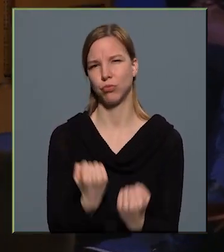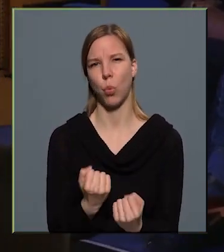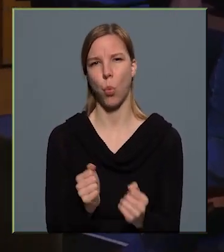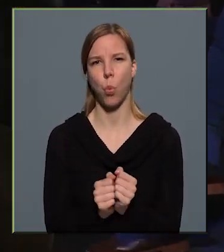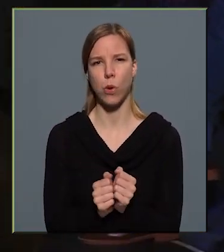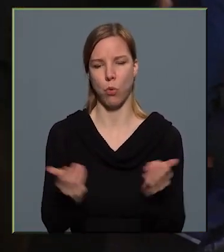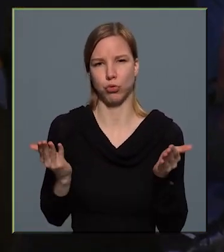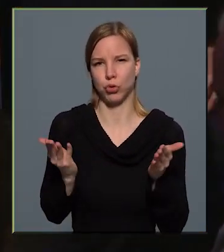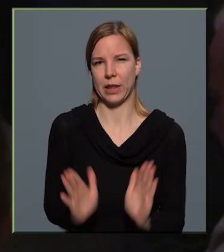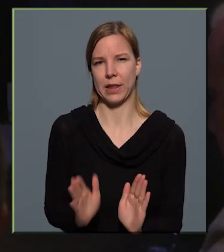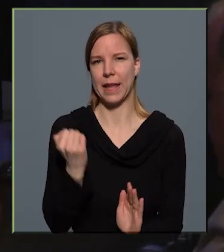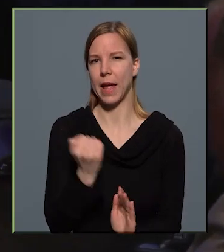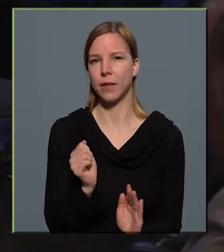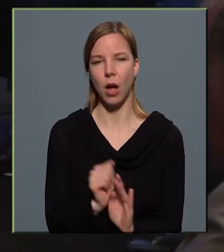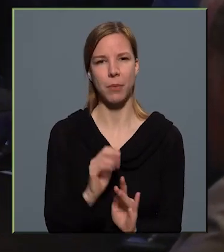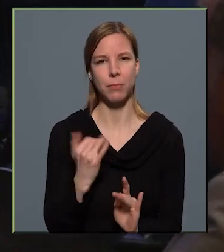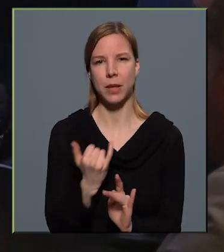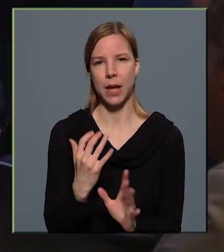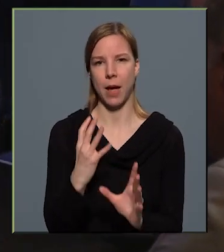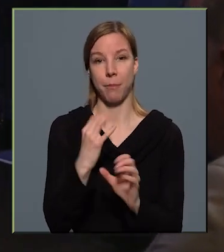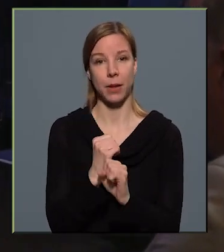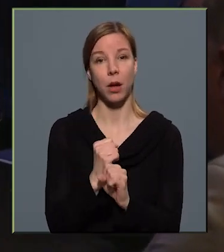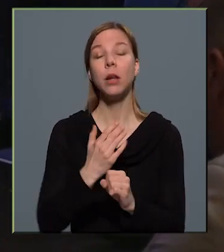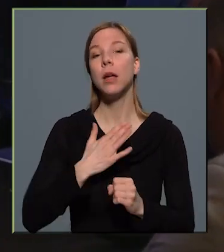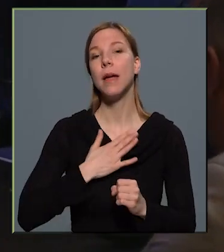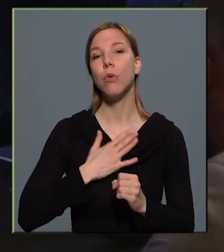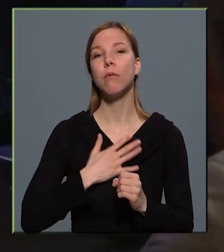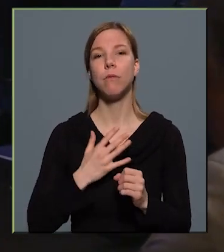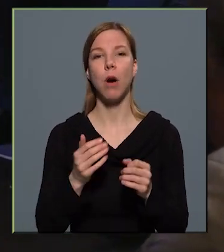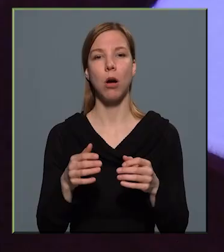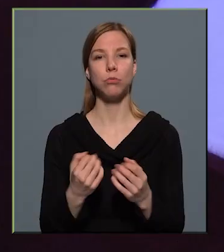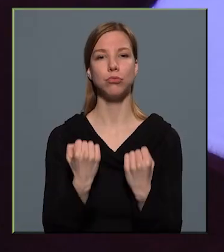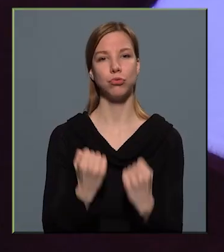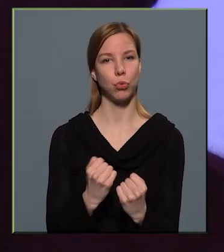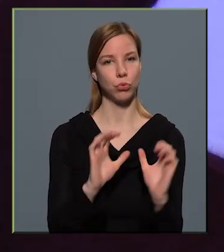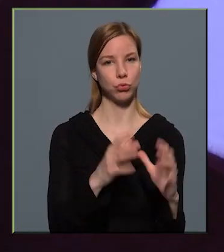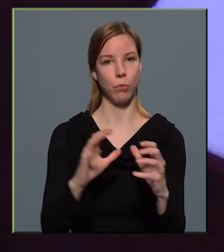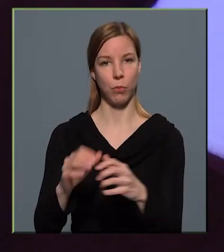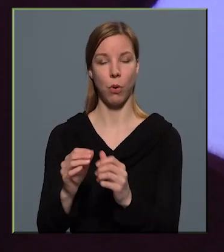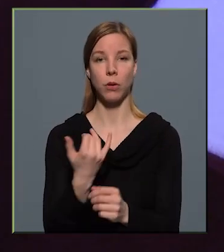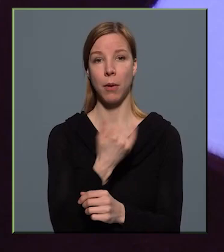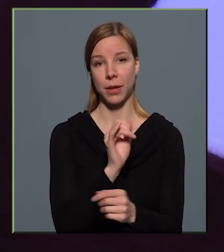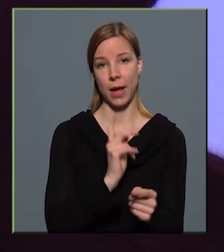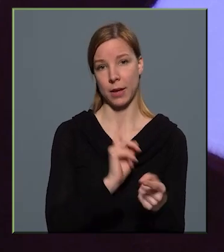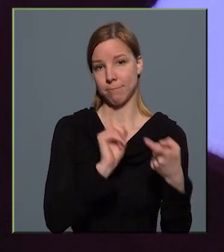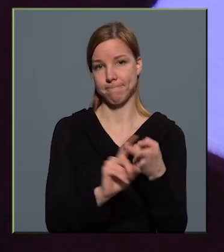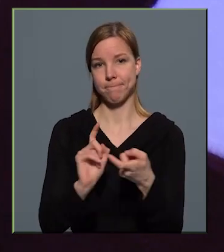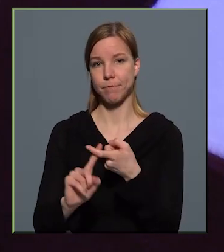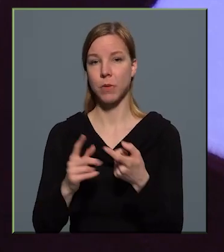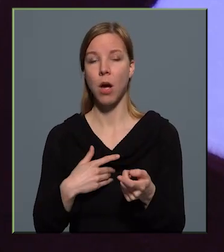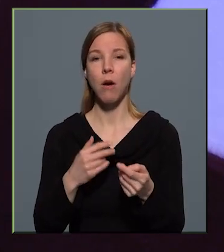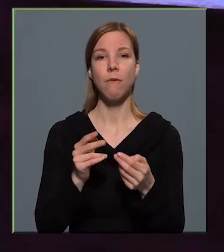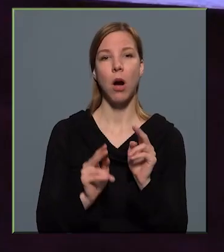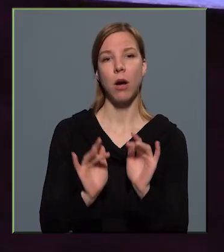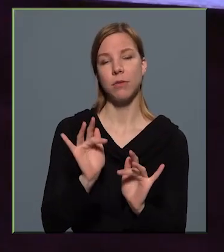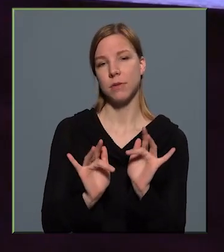amit be kell tartani mindig. Ugye nálunk súlycsoportok vannak, tehát mindenkinek tartania kell a súlyát, vagy kevés kilóval